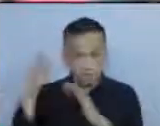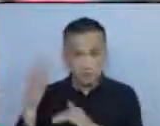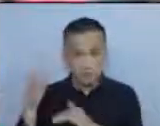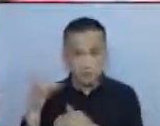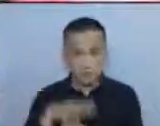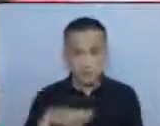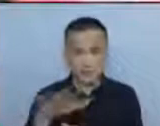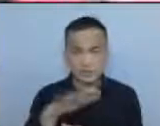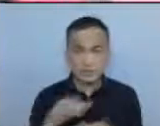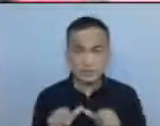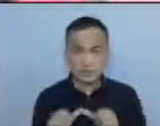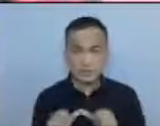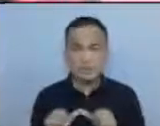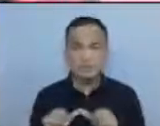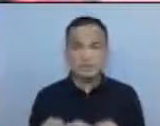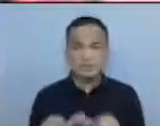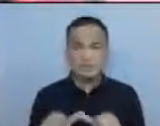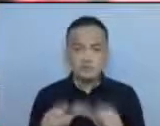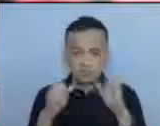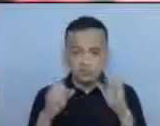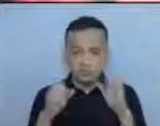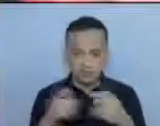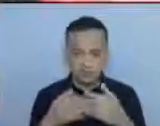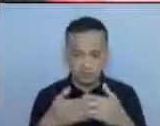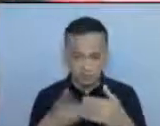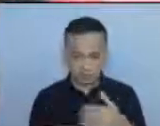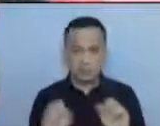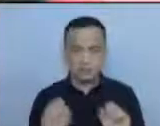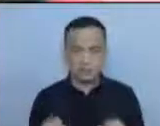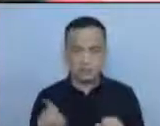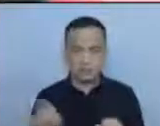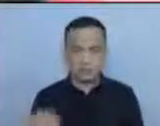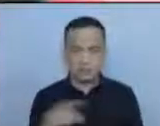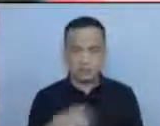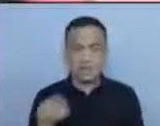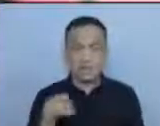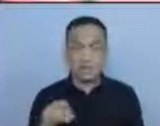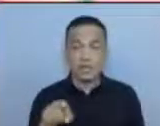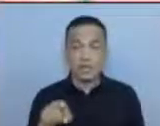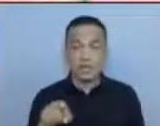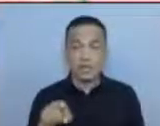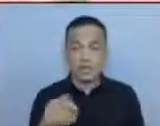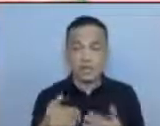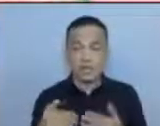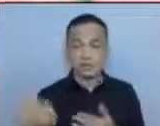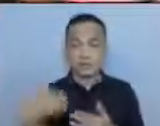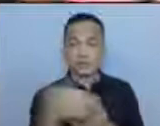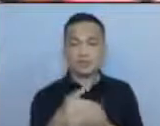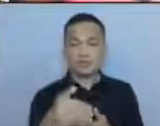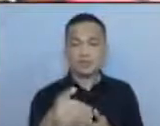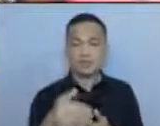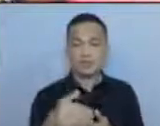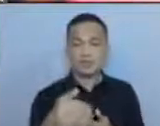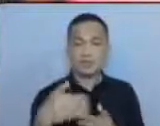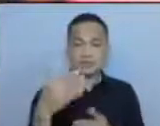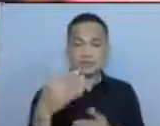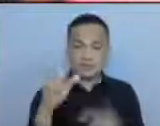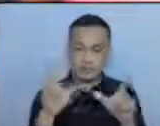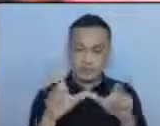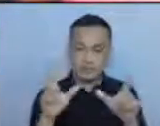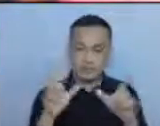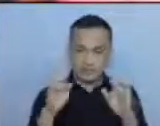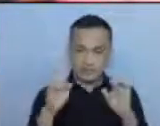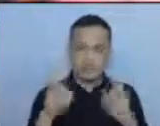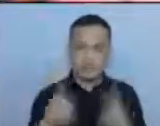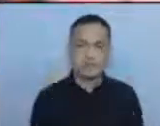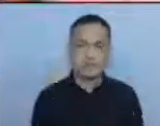yung education na ito, after nito, pwede na silang mag-advance towards next level of education kasi credited